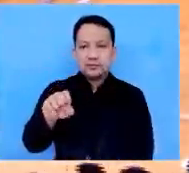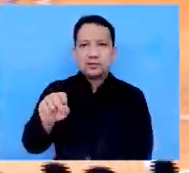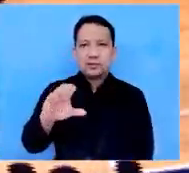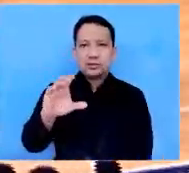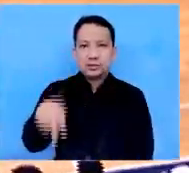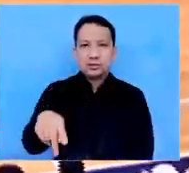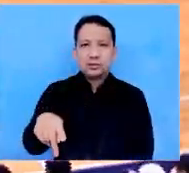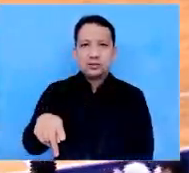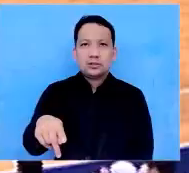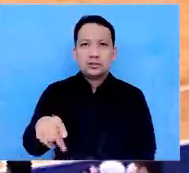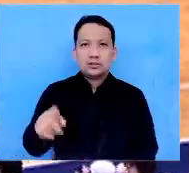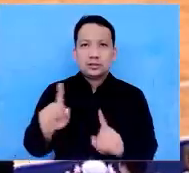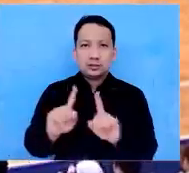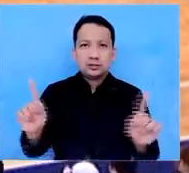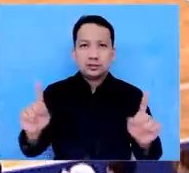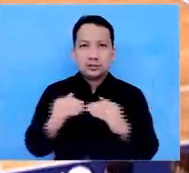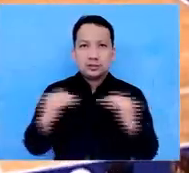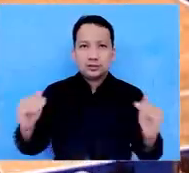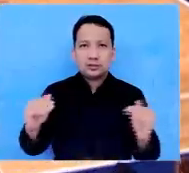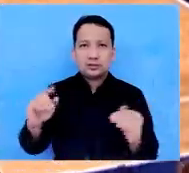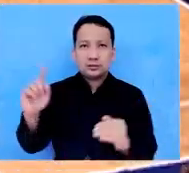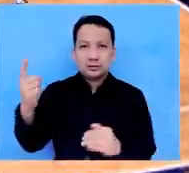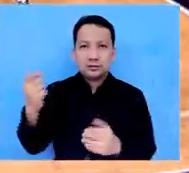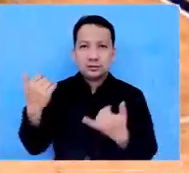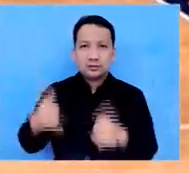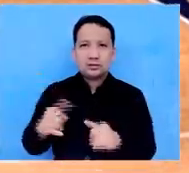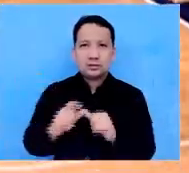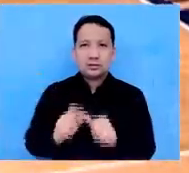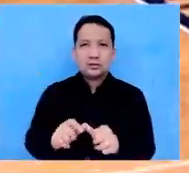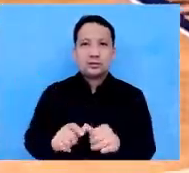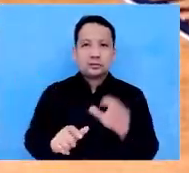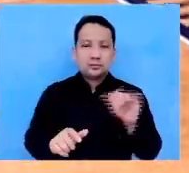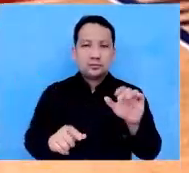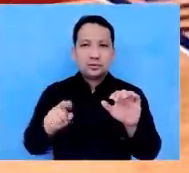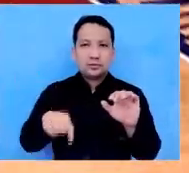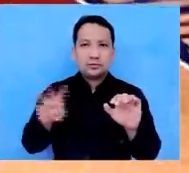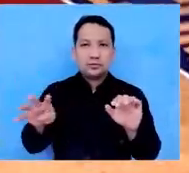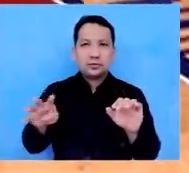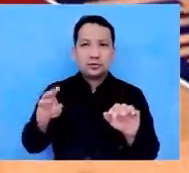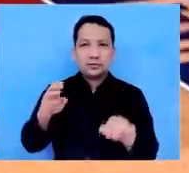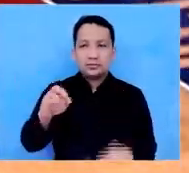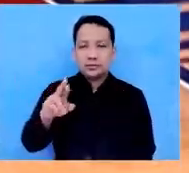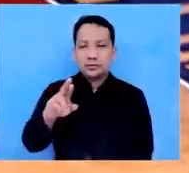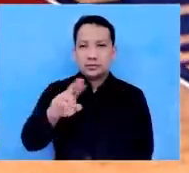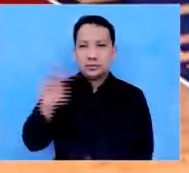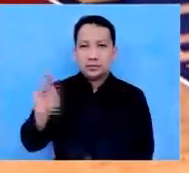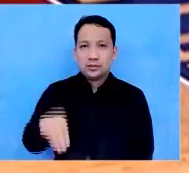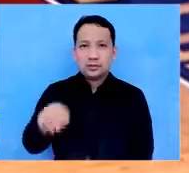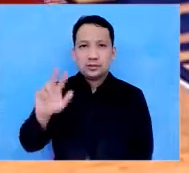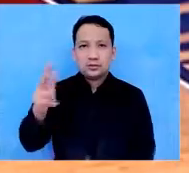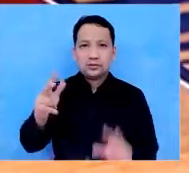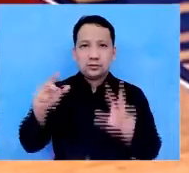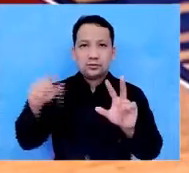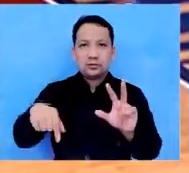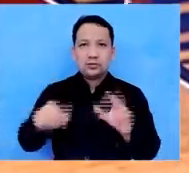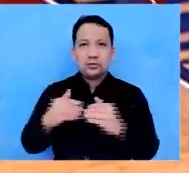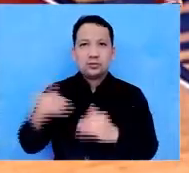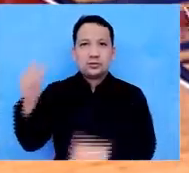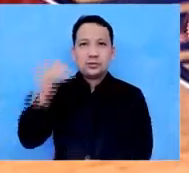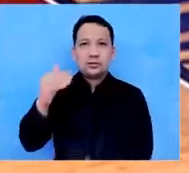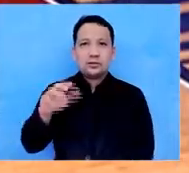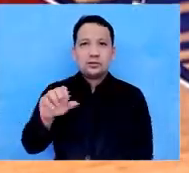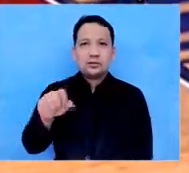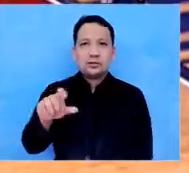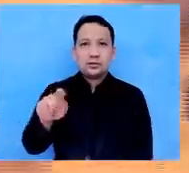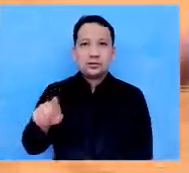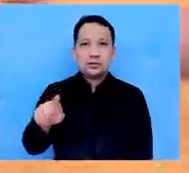ang tablang first half sa unang laro, gumamit ng 15-4 run ng Meralco Bulls sa third quarter para lamangan ng 11 ang